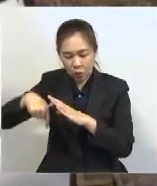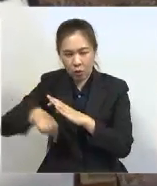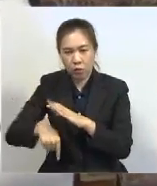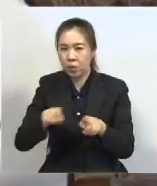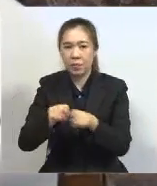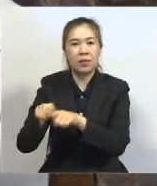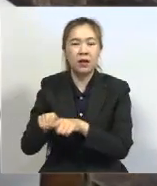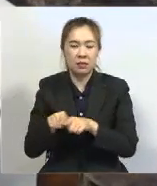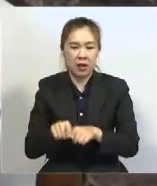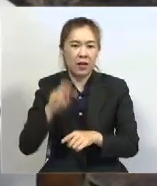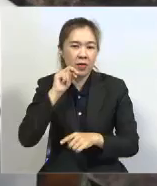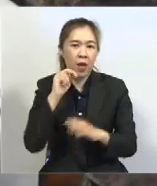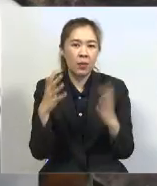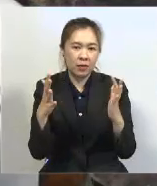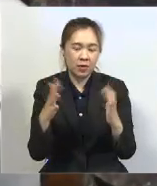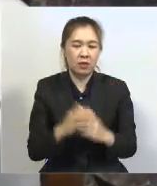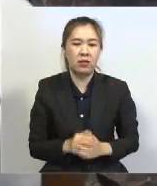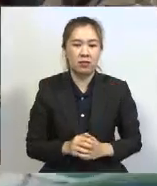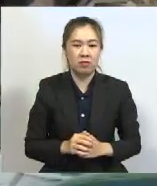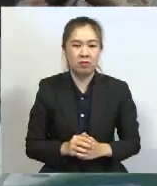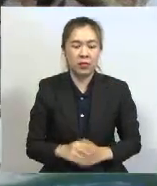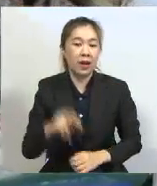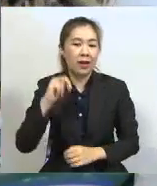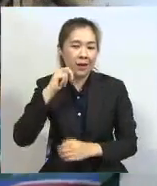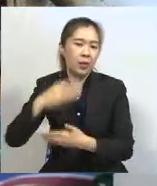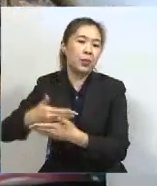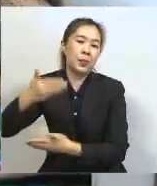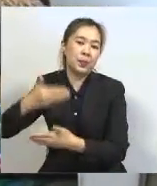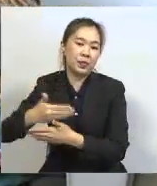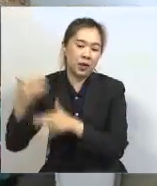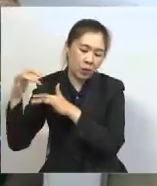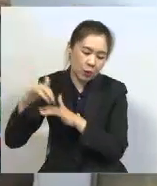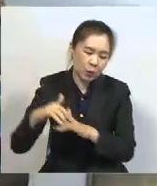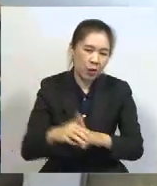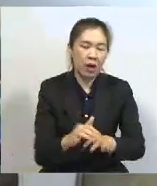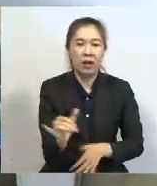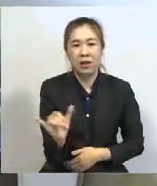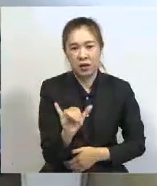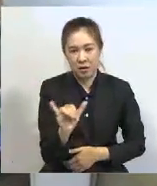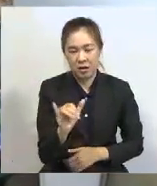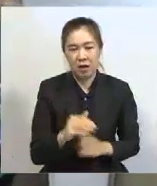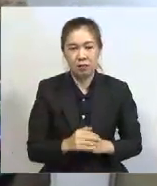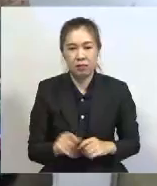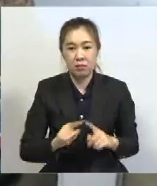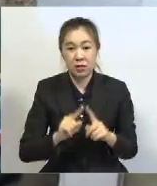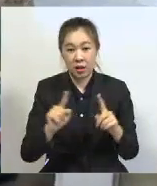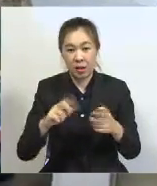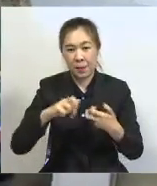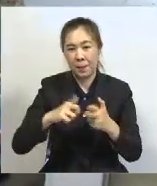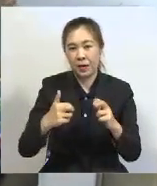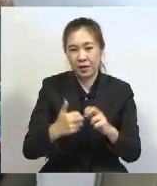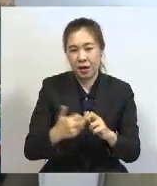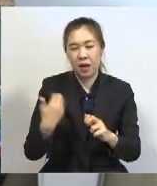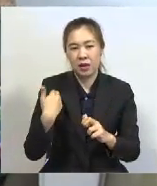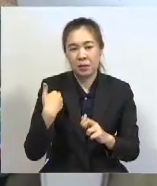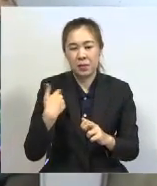ำไม่มีน้ำชลประทานก็ยังไม่ปล่อยมาให้นะคะแต่ว่าถึงชลประทานจะปล่อยมาก็จะเจอปัญหาการ